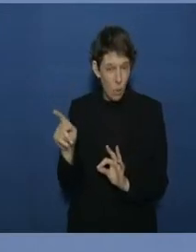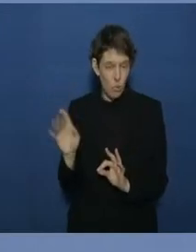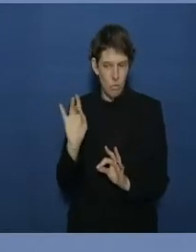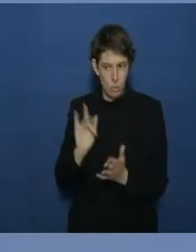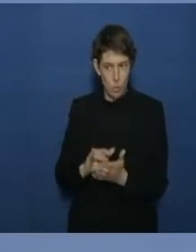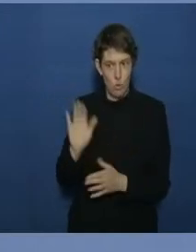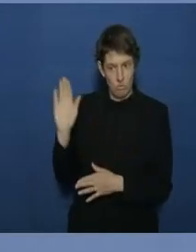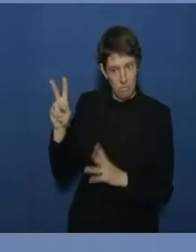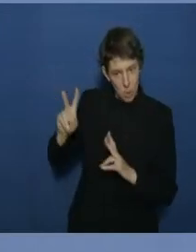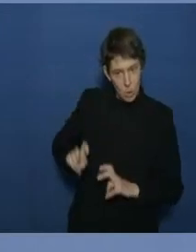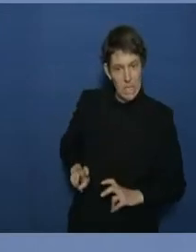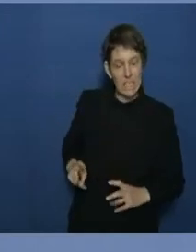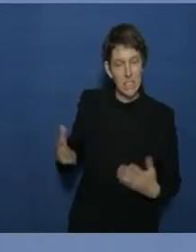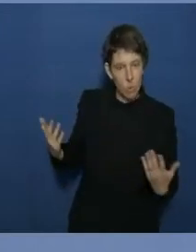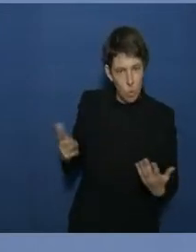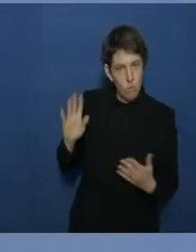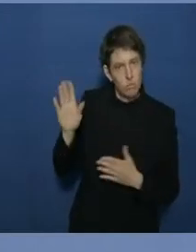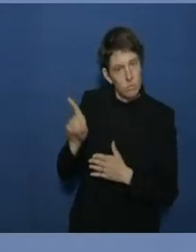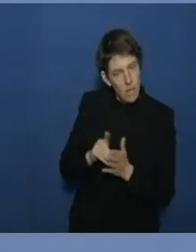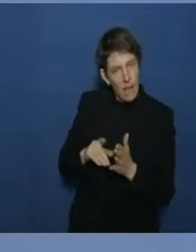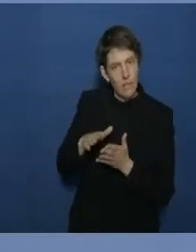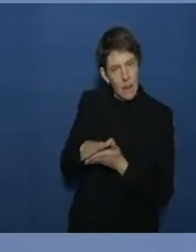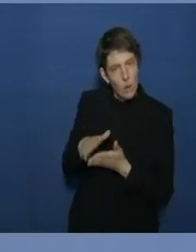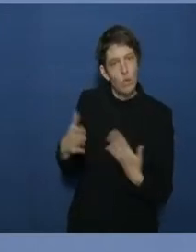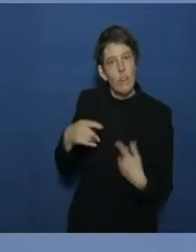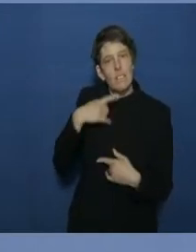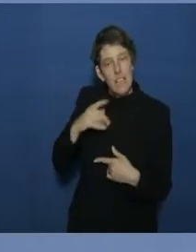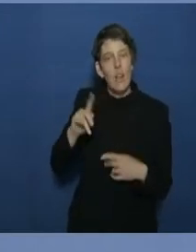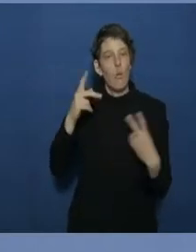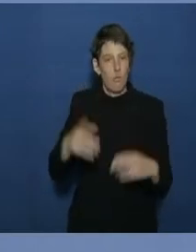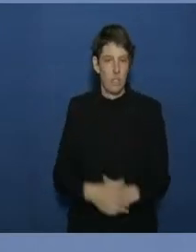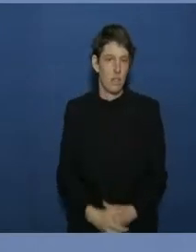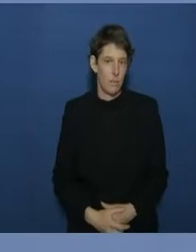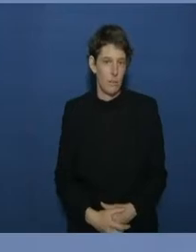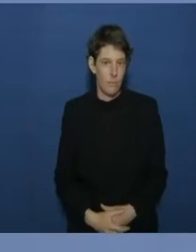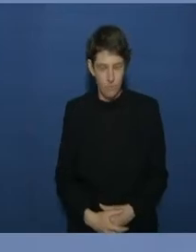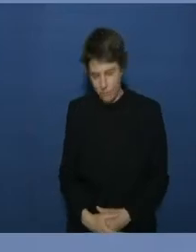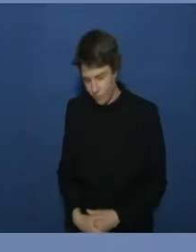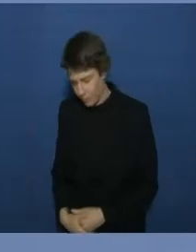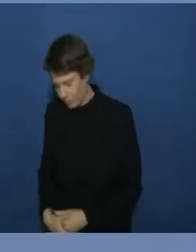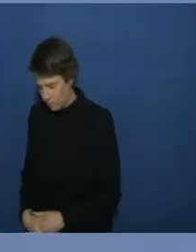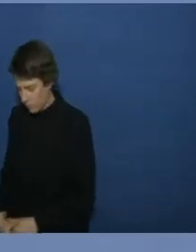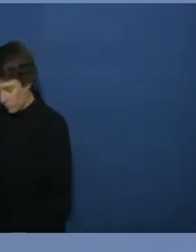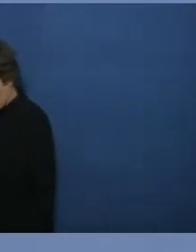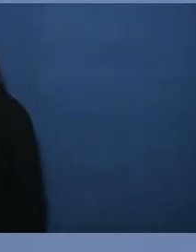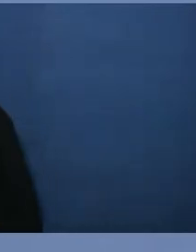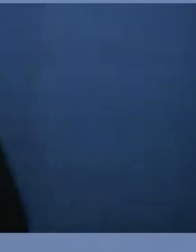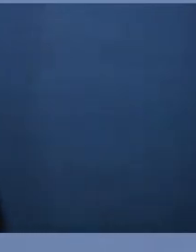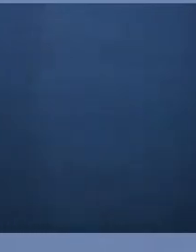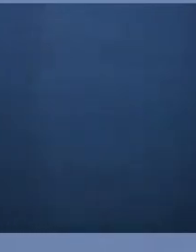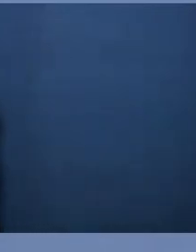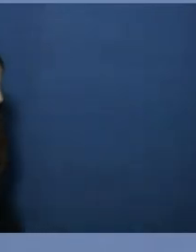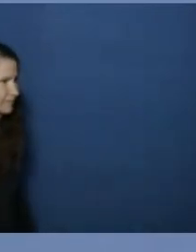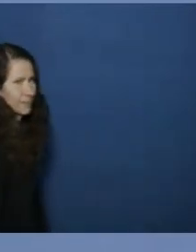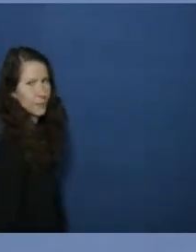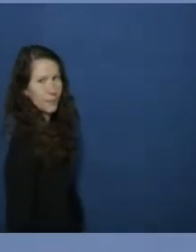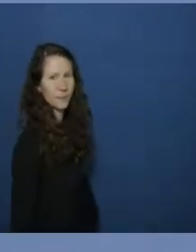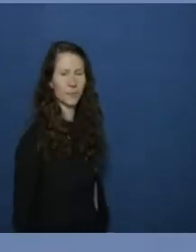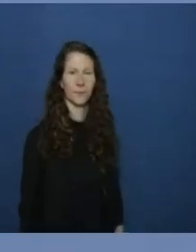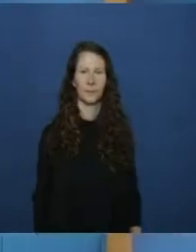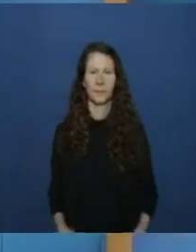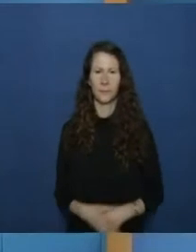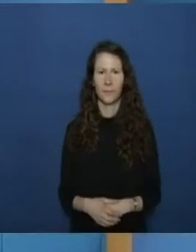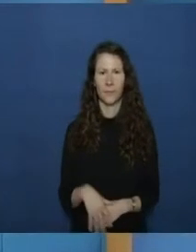ihrer Untersuchungen und Datenanalysen sagt. So, ich habe noch weitere Fragen zum Thema Impfstoffe,